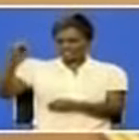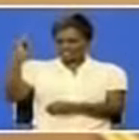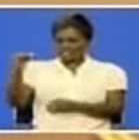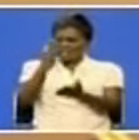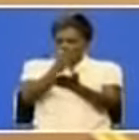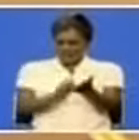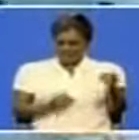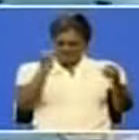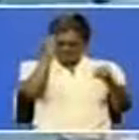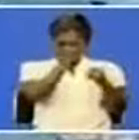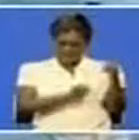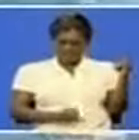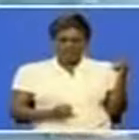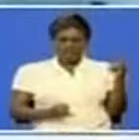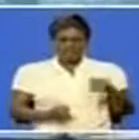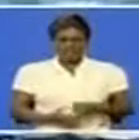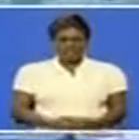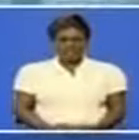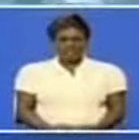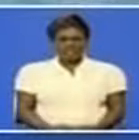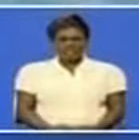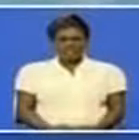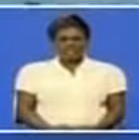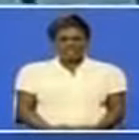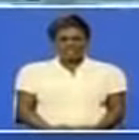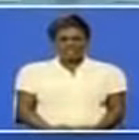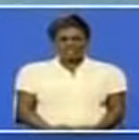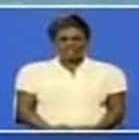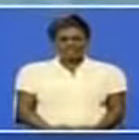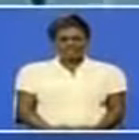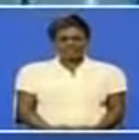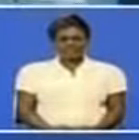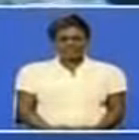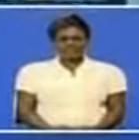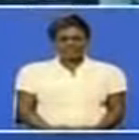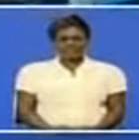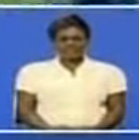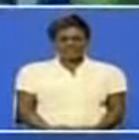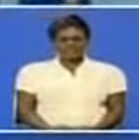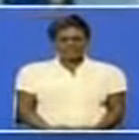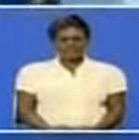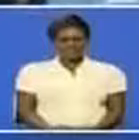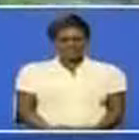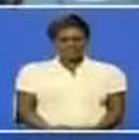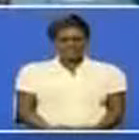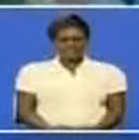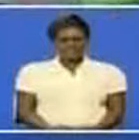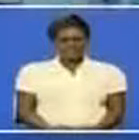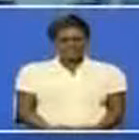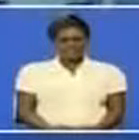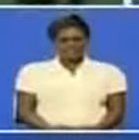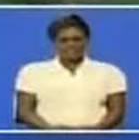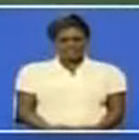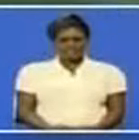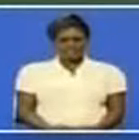finali. Australian games and they've got that big marquee matchup a little later tonight against New Zealand. That's how we'll close out day one.